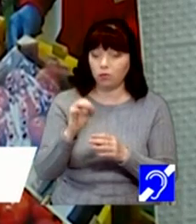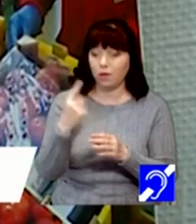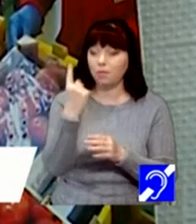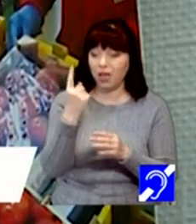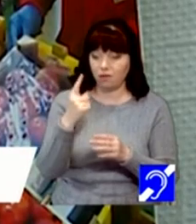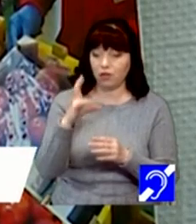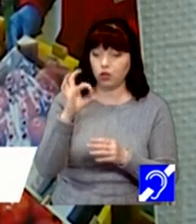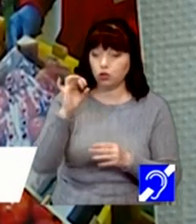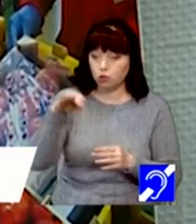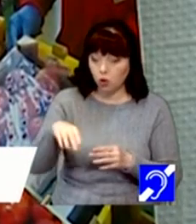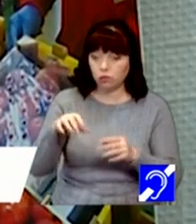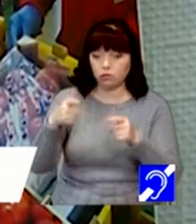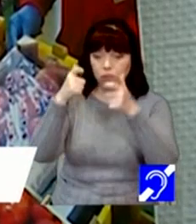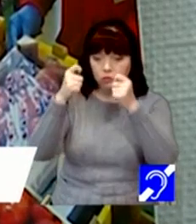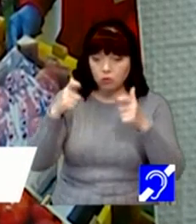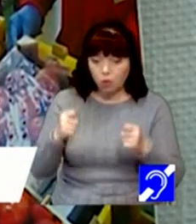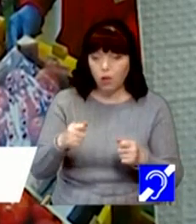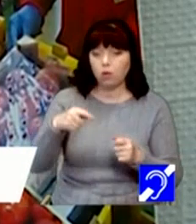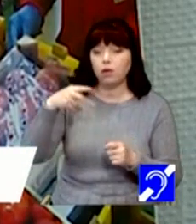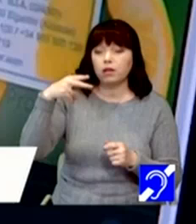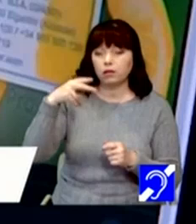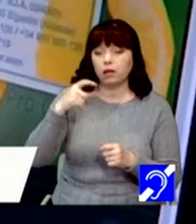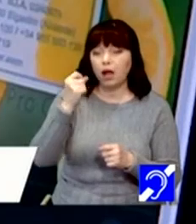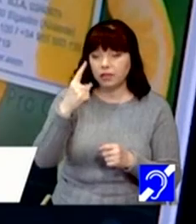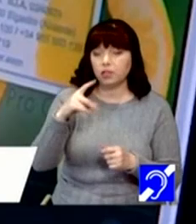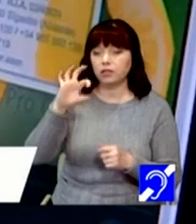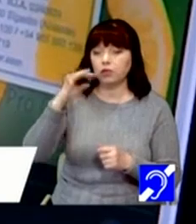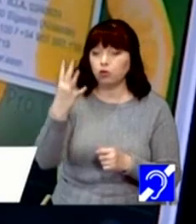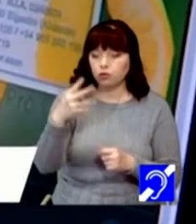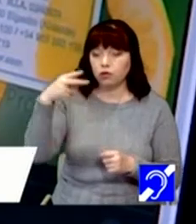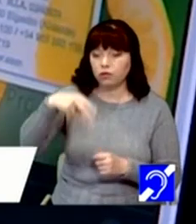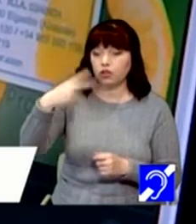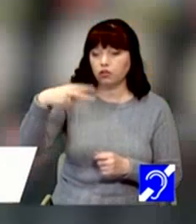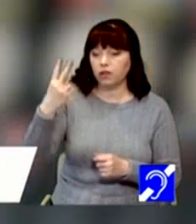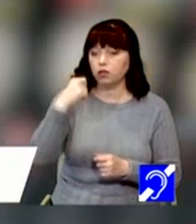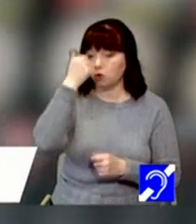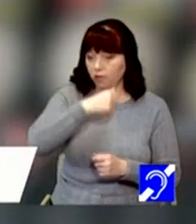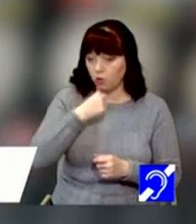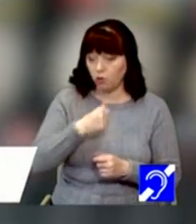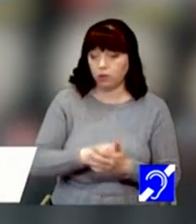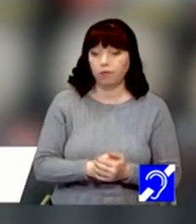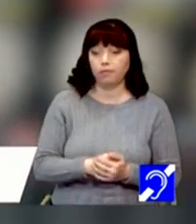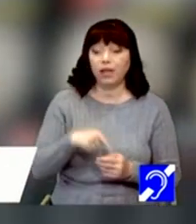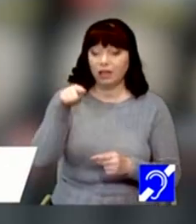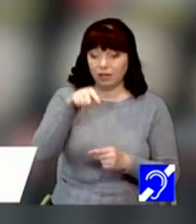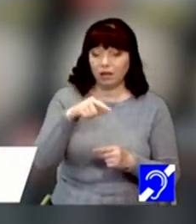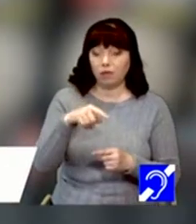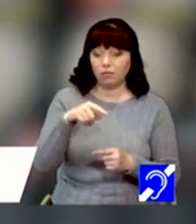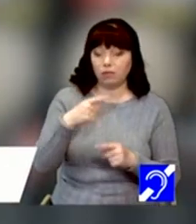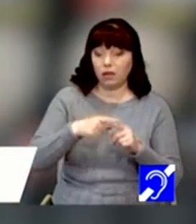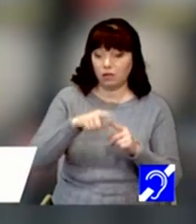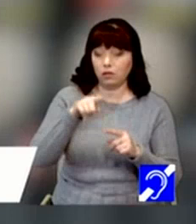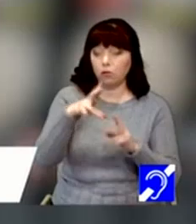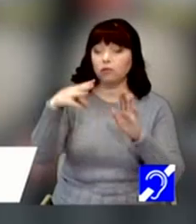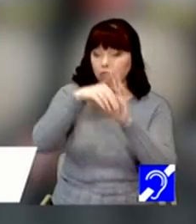întâi Care este ambalata data de 11 04 2022 orezul